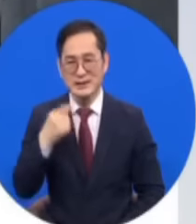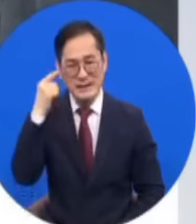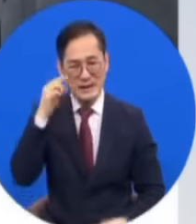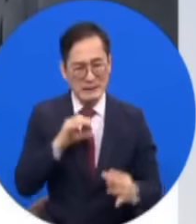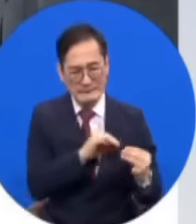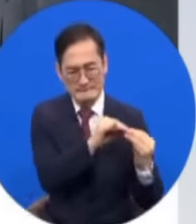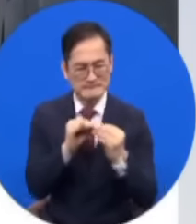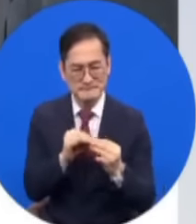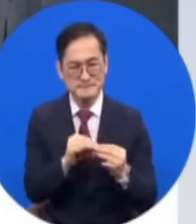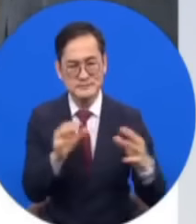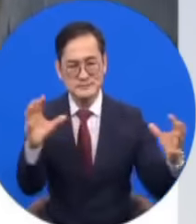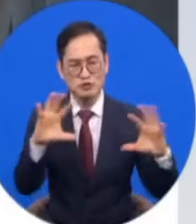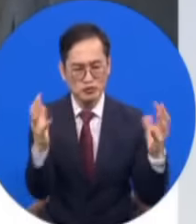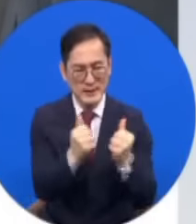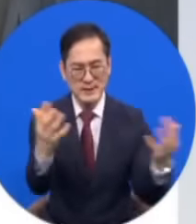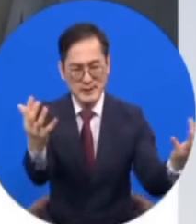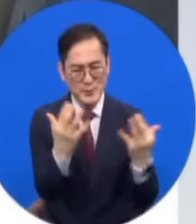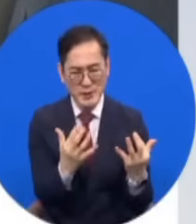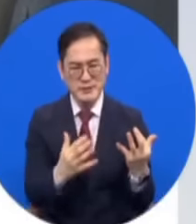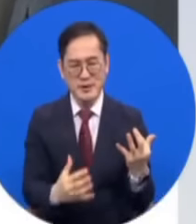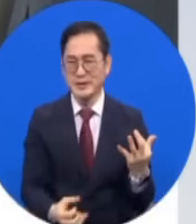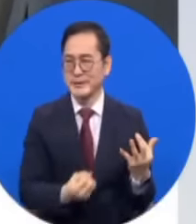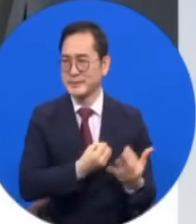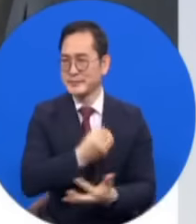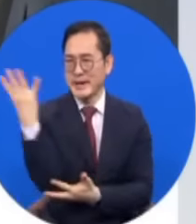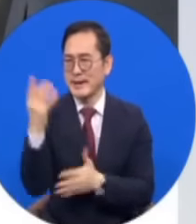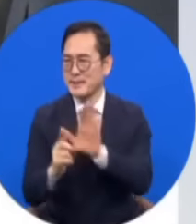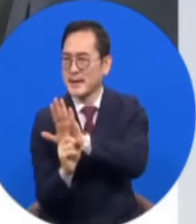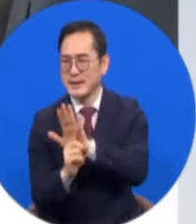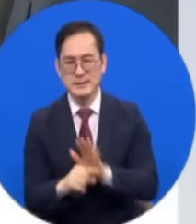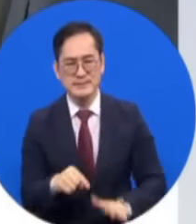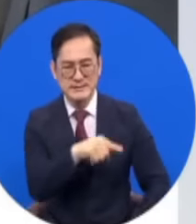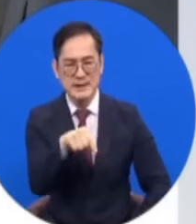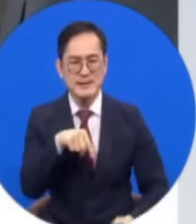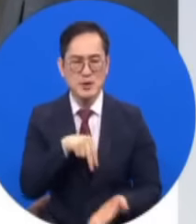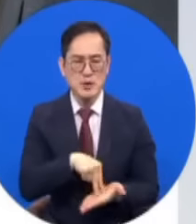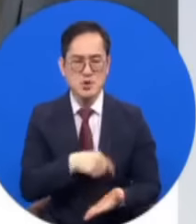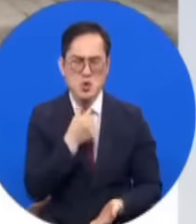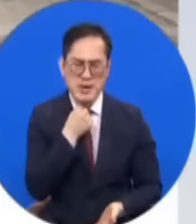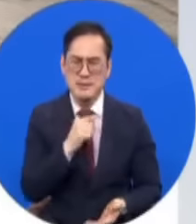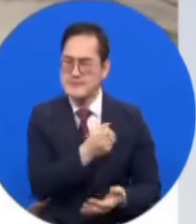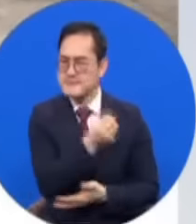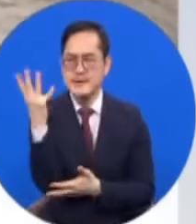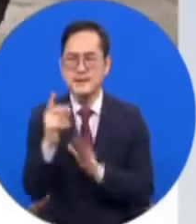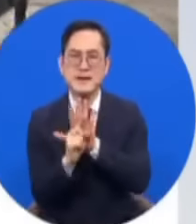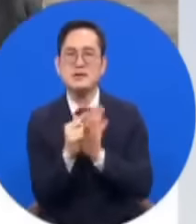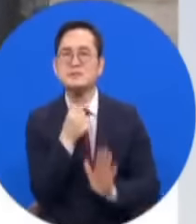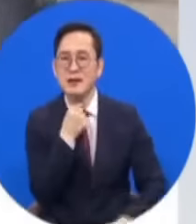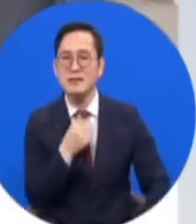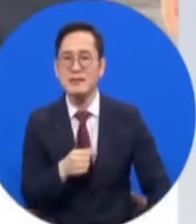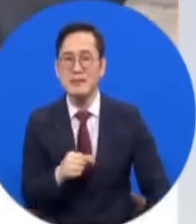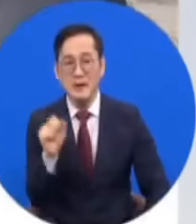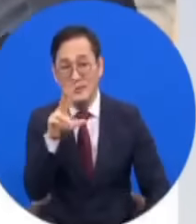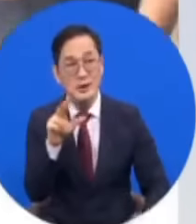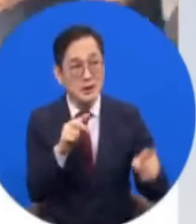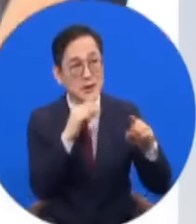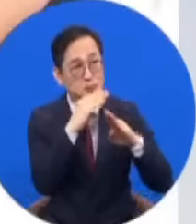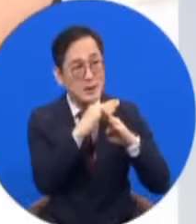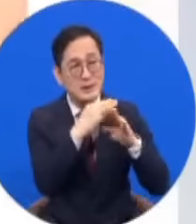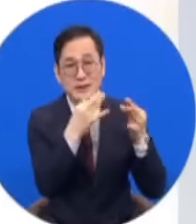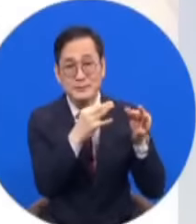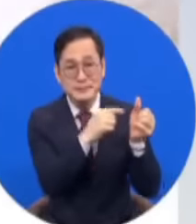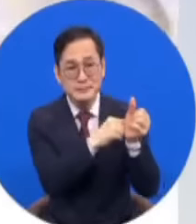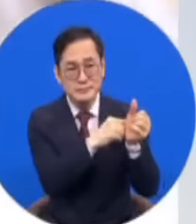한번 모아서 이걸 한번 언론 보도가 되게 해보자 그런 취지인 것 같아요. 그러니까 거기서 김정은의 어떤 전쟁관을